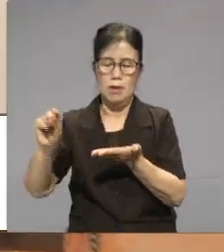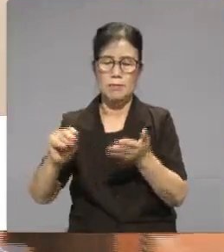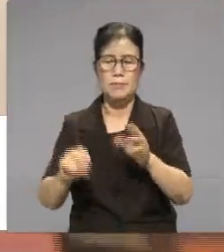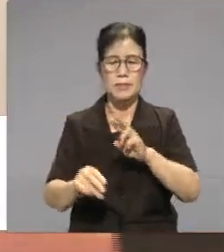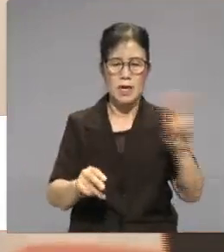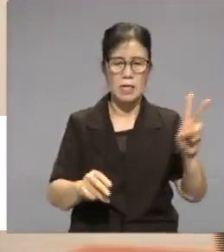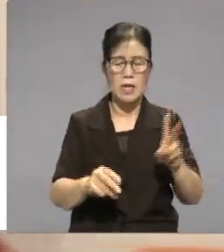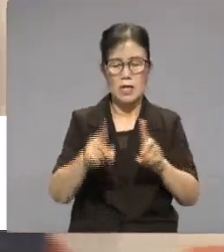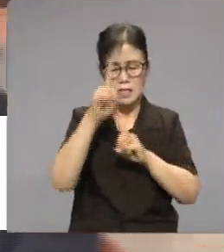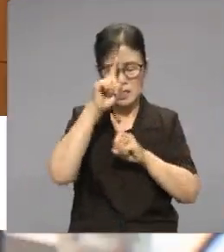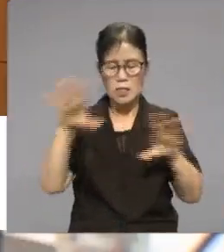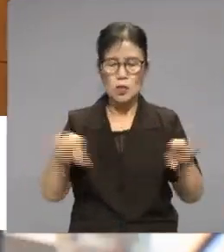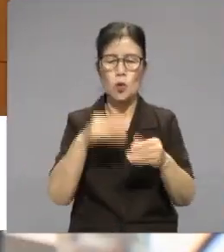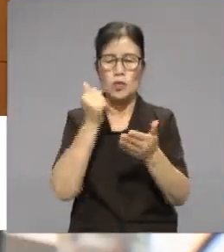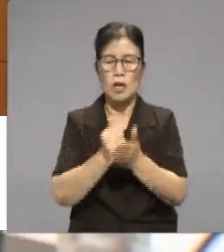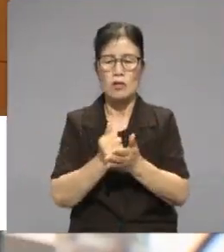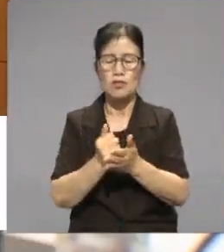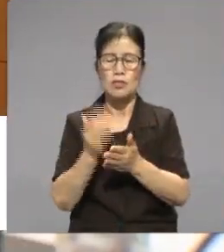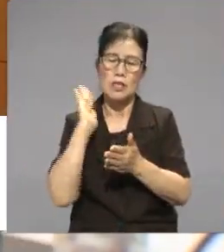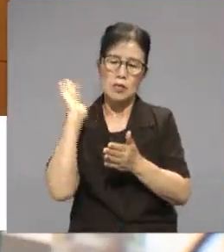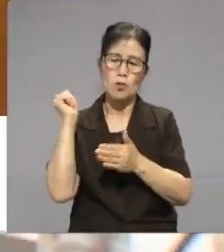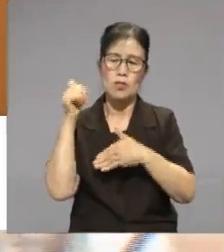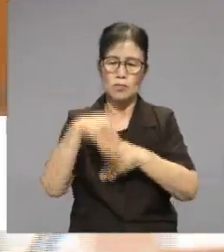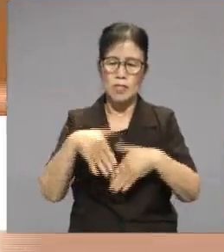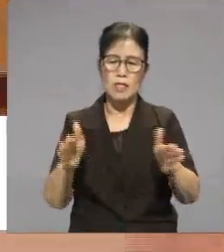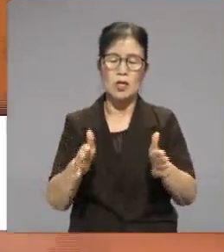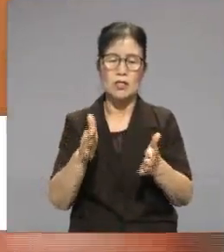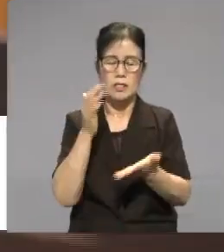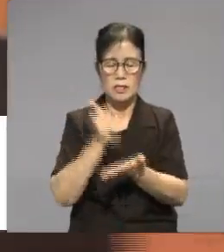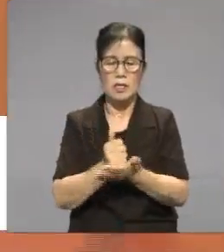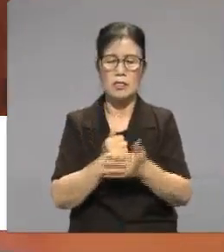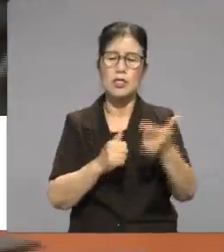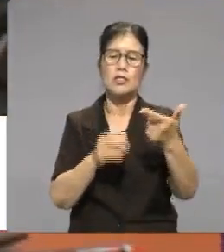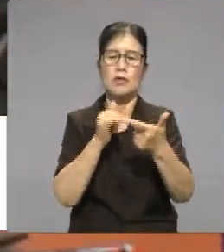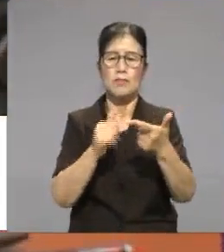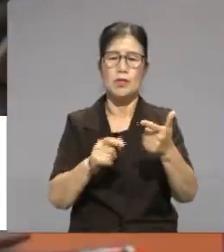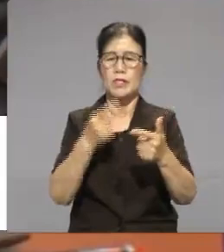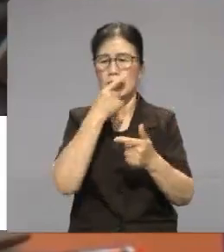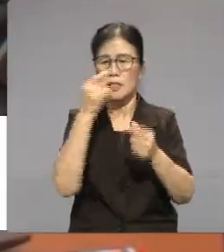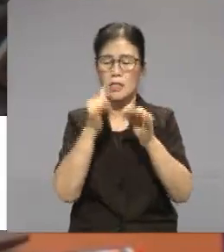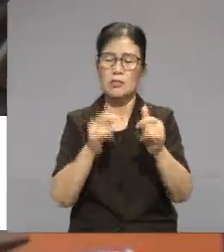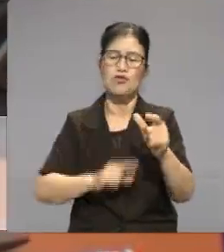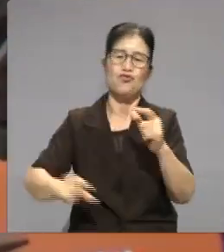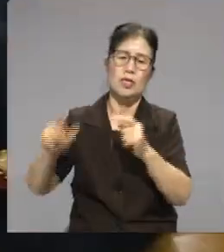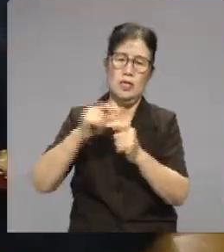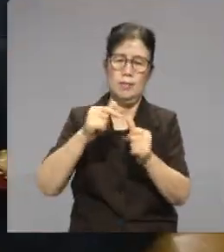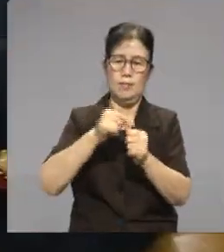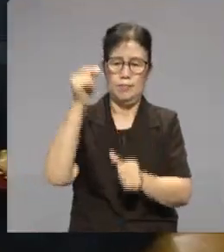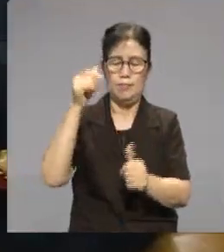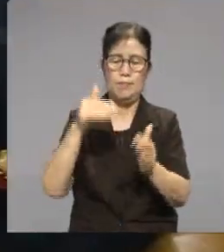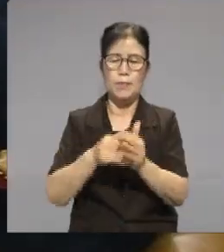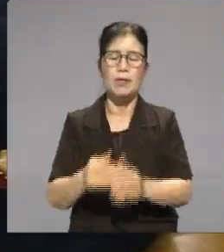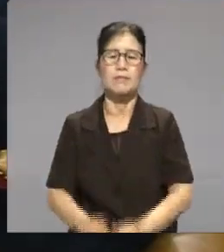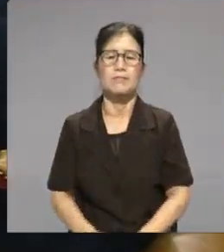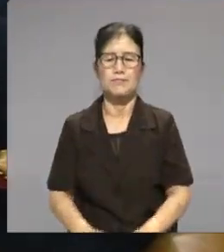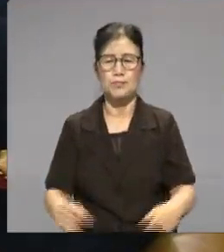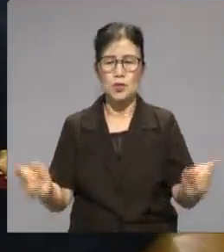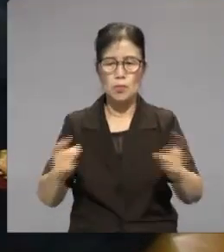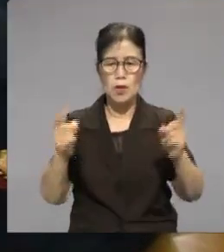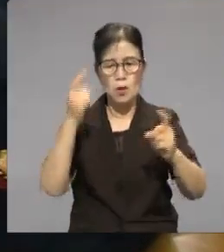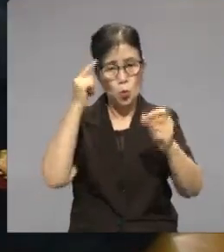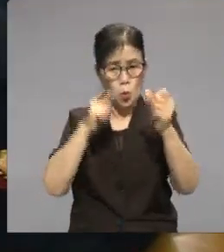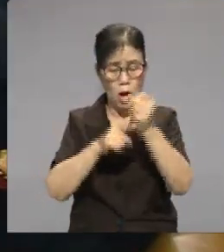이장과 정진석 대통령 비서실장 등 여섯 명을 증인으로 추가 채택했습니다 공방은